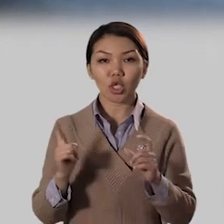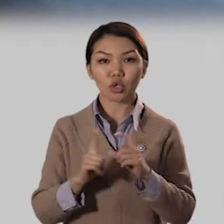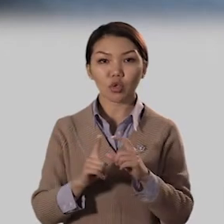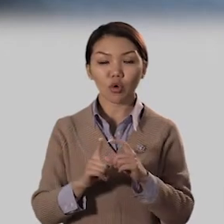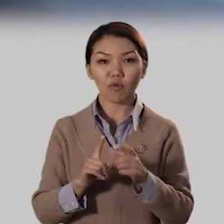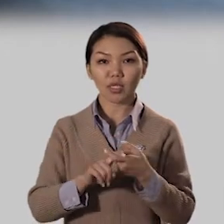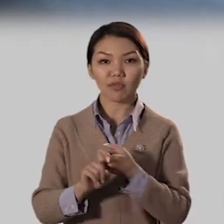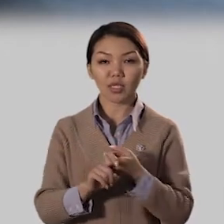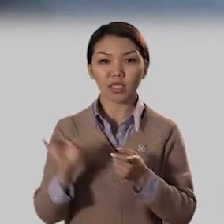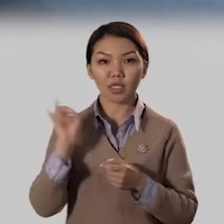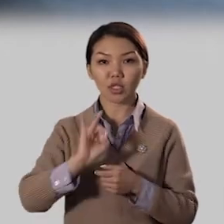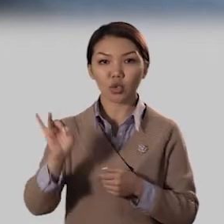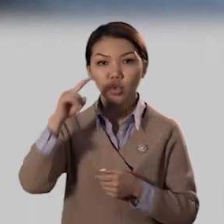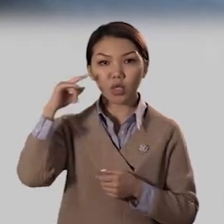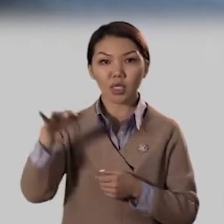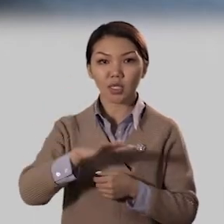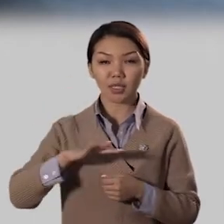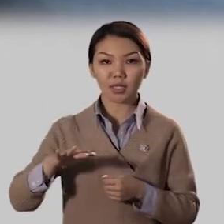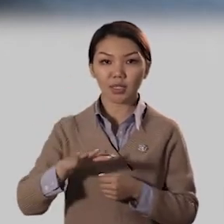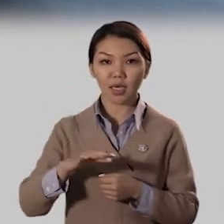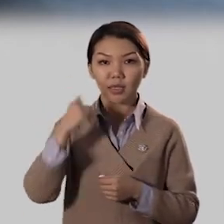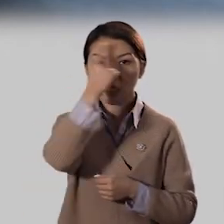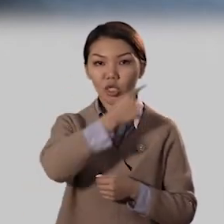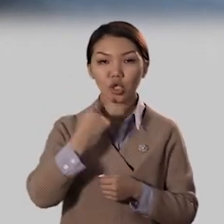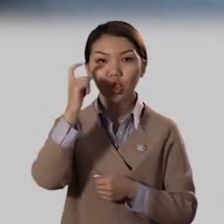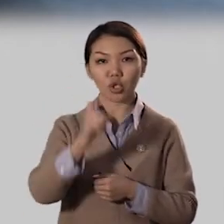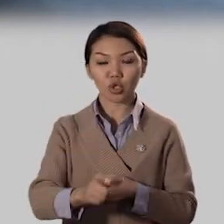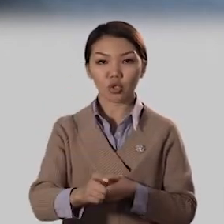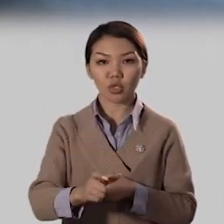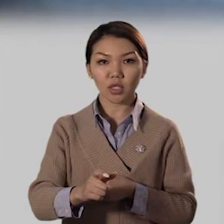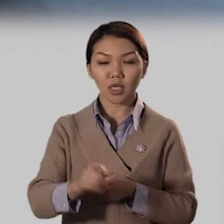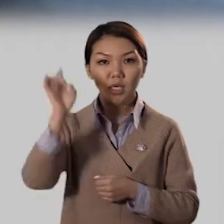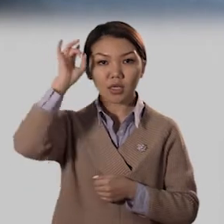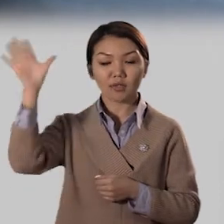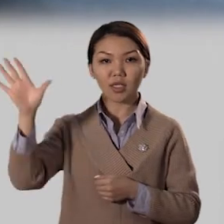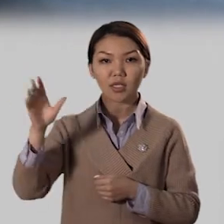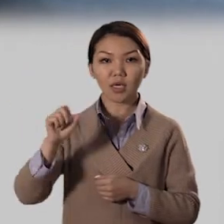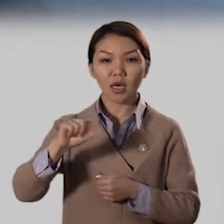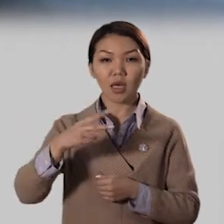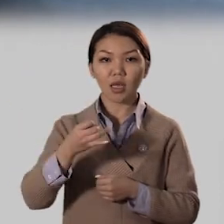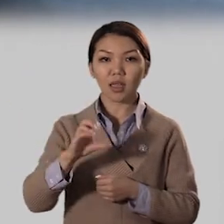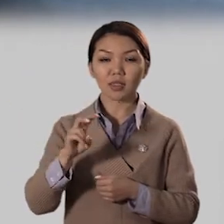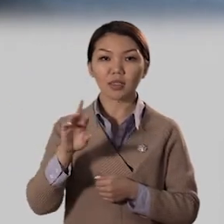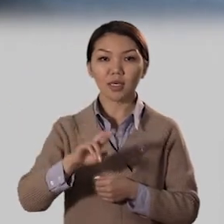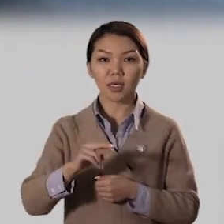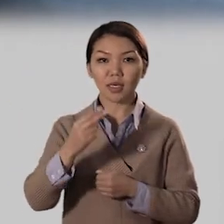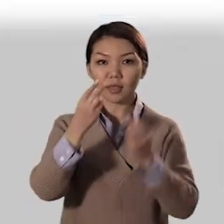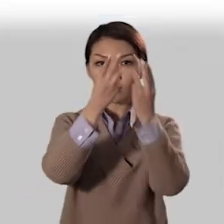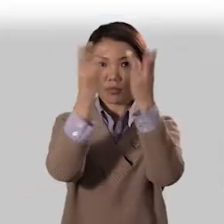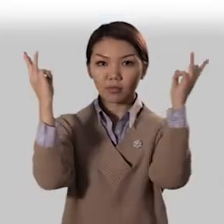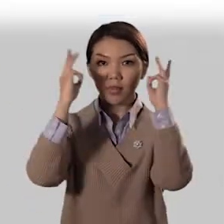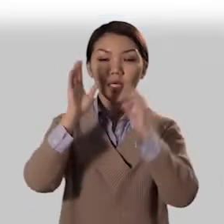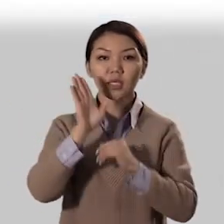истории кыргызстана и личностью известной как алой ская царица курманжан датка